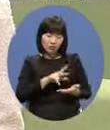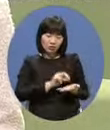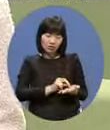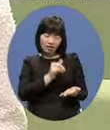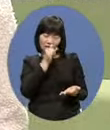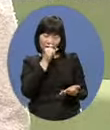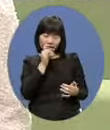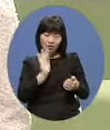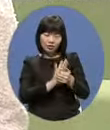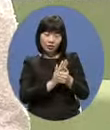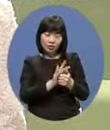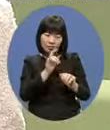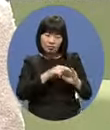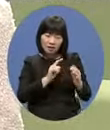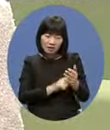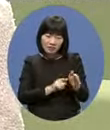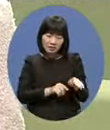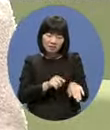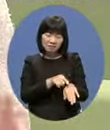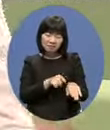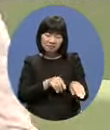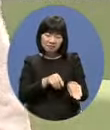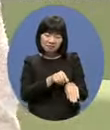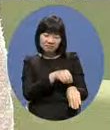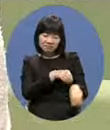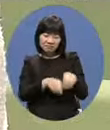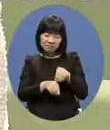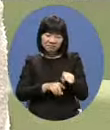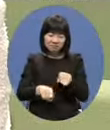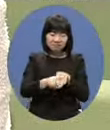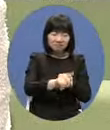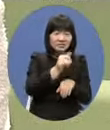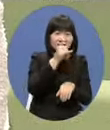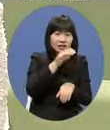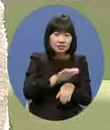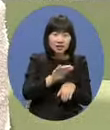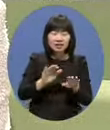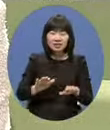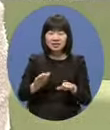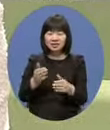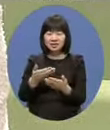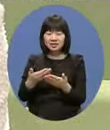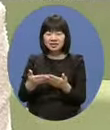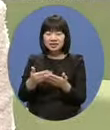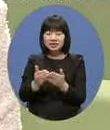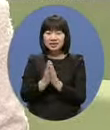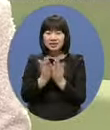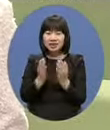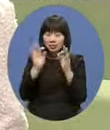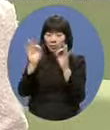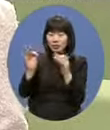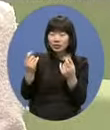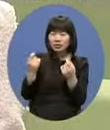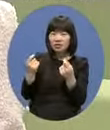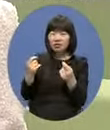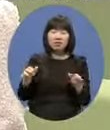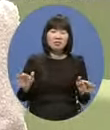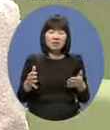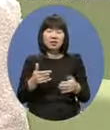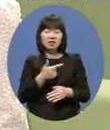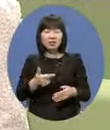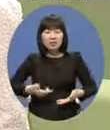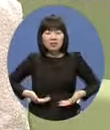도와주려는 마음에 나서기는 하지만 우리 우아해 본 것처럼 바람처럼 너무 성급하게 이제들이 되는